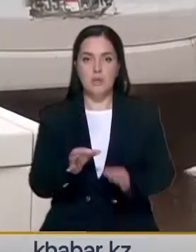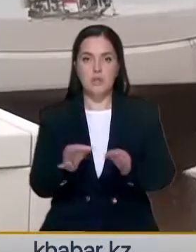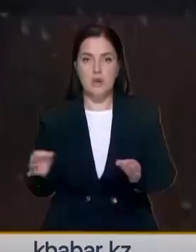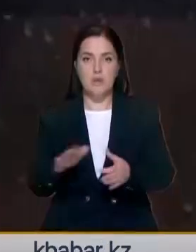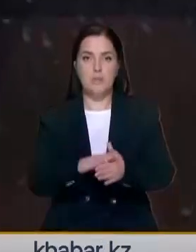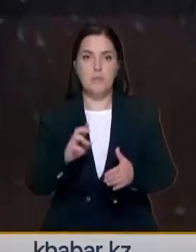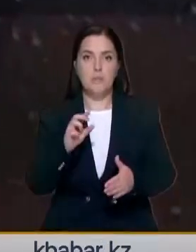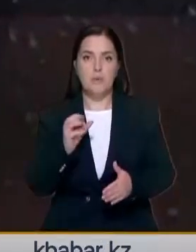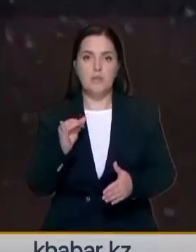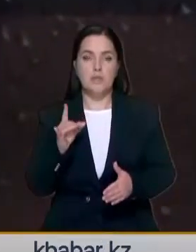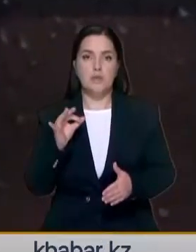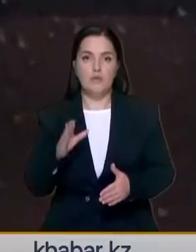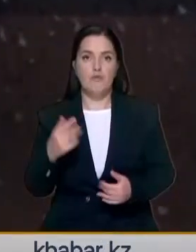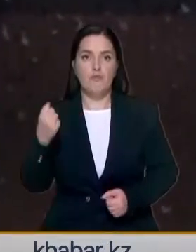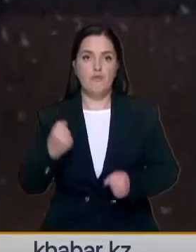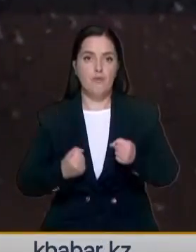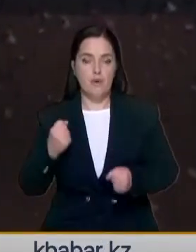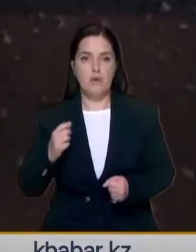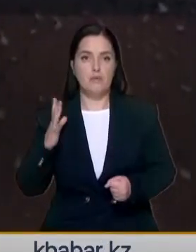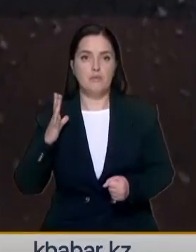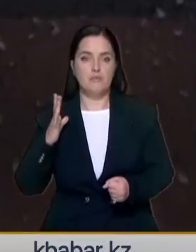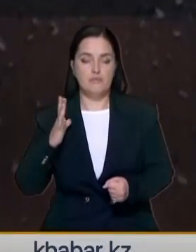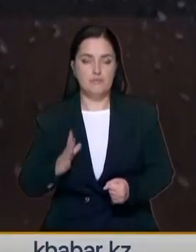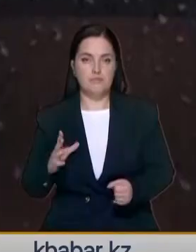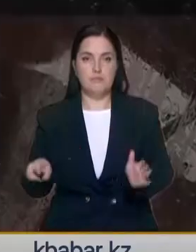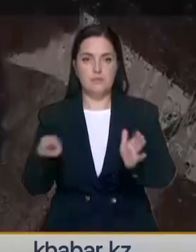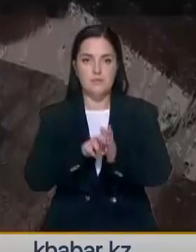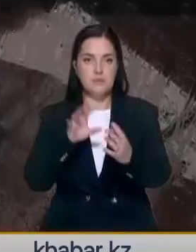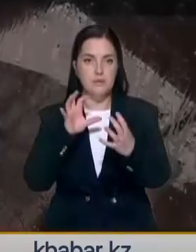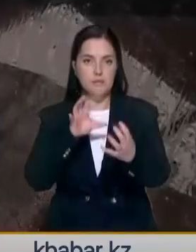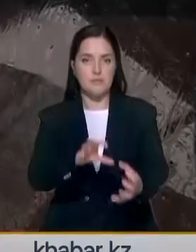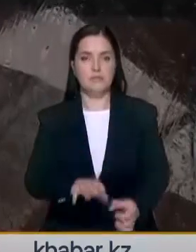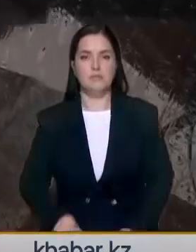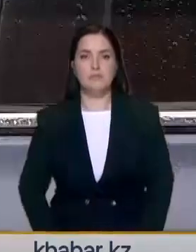Жасулан Баси многим водителям пришлось пересесть на общественный